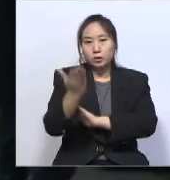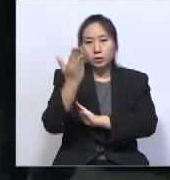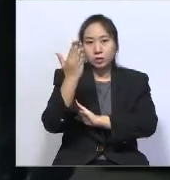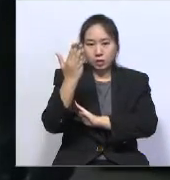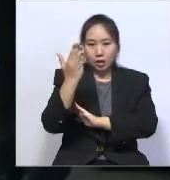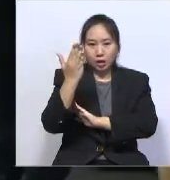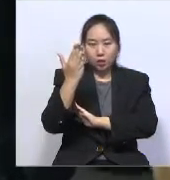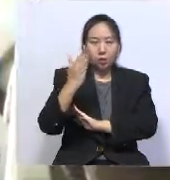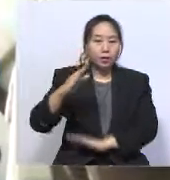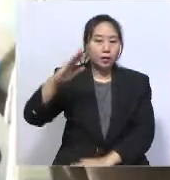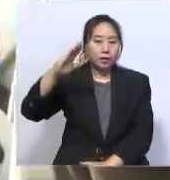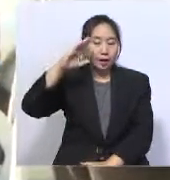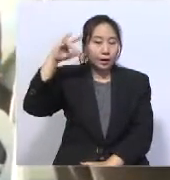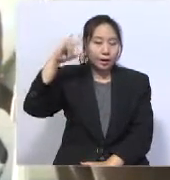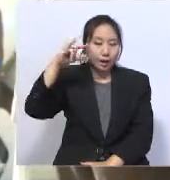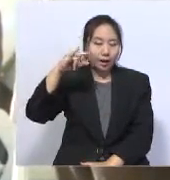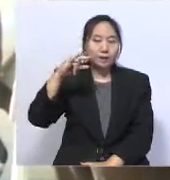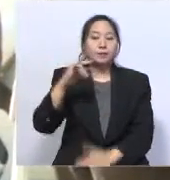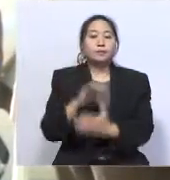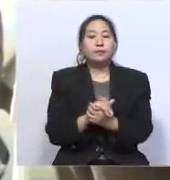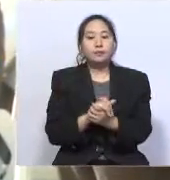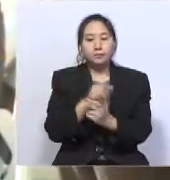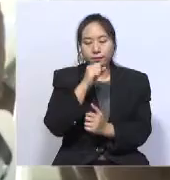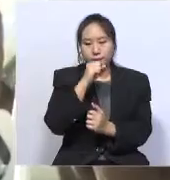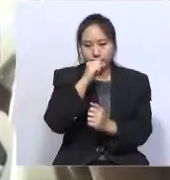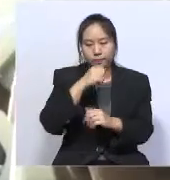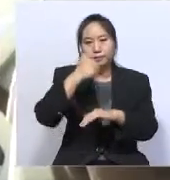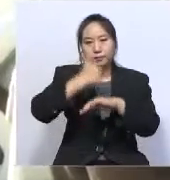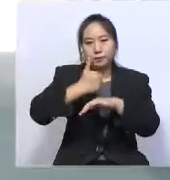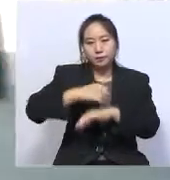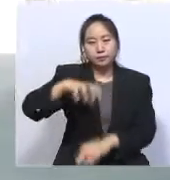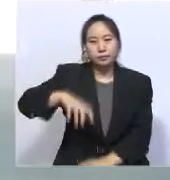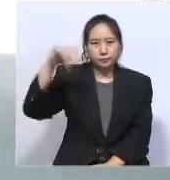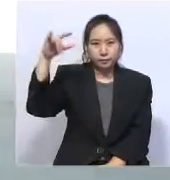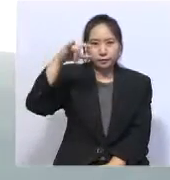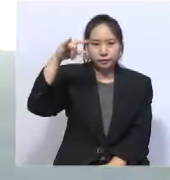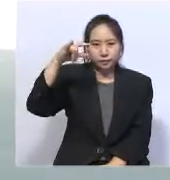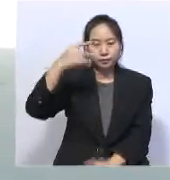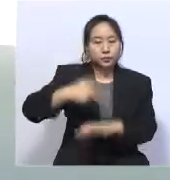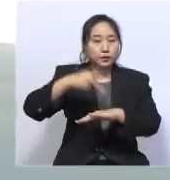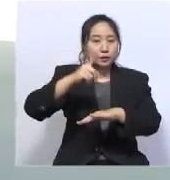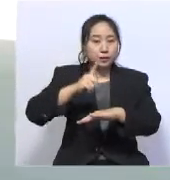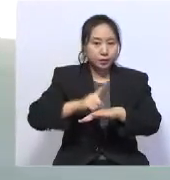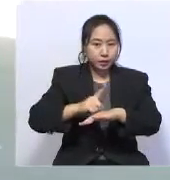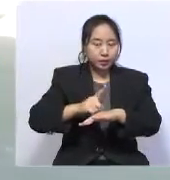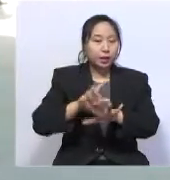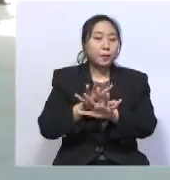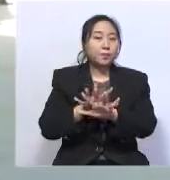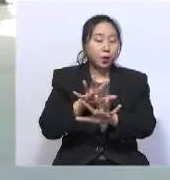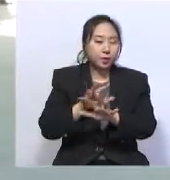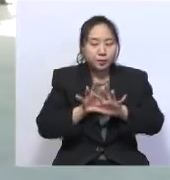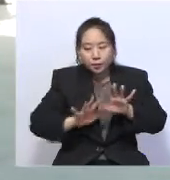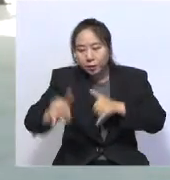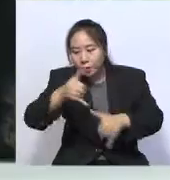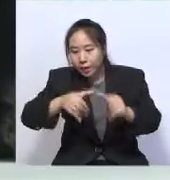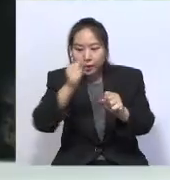านะคะนาวาอากาศโทสุธีรวัฒน์สุวรรณวัฒน์ผู้อำนวยการท่าอากาศยานดอนเมืองก็เป็นประธานฝ่ายแถวการปฏิบัติการใน